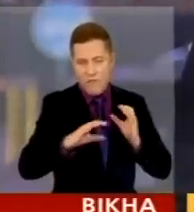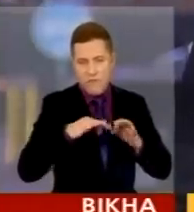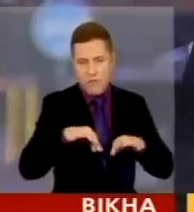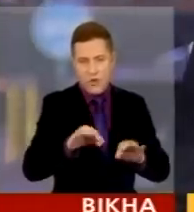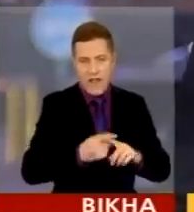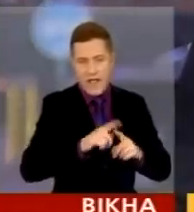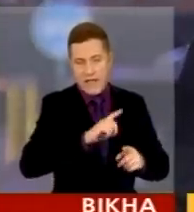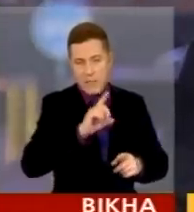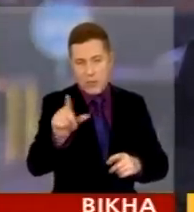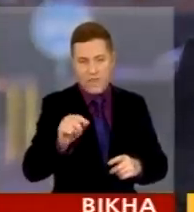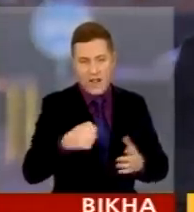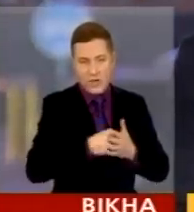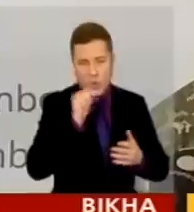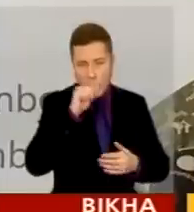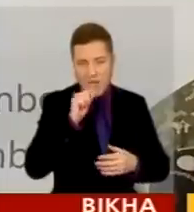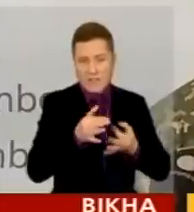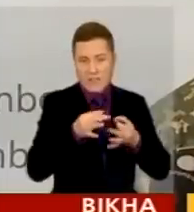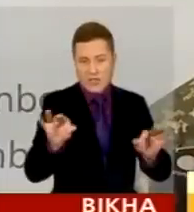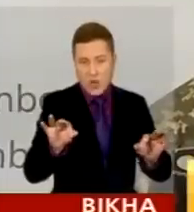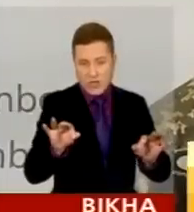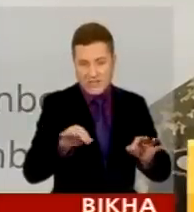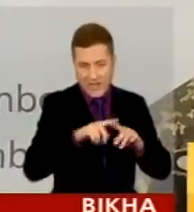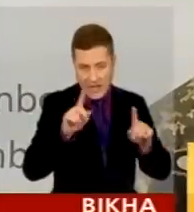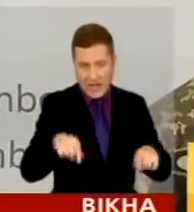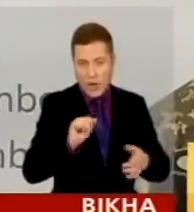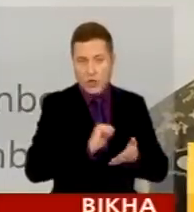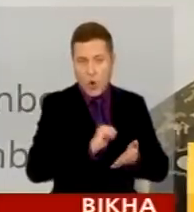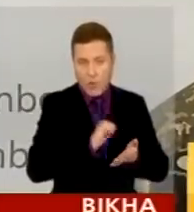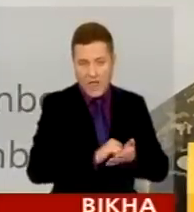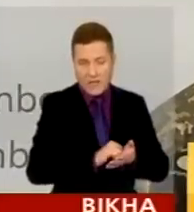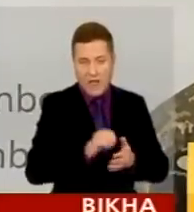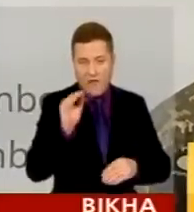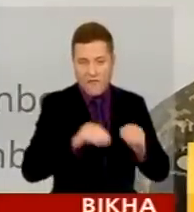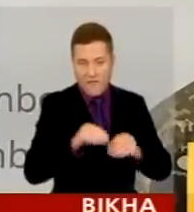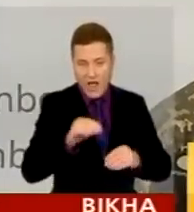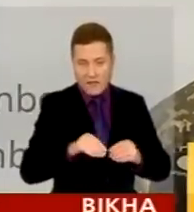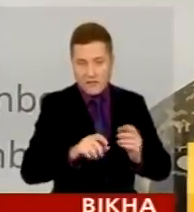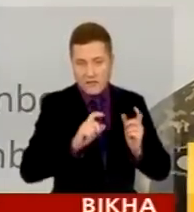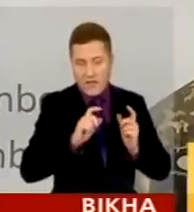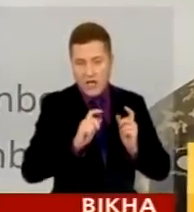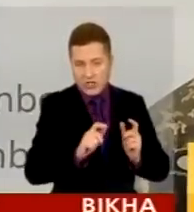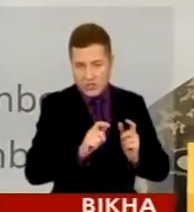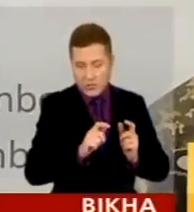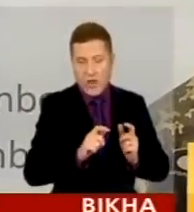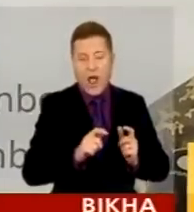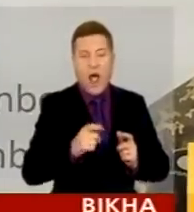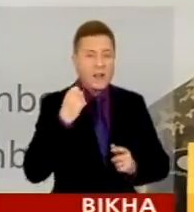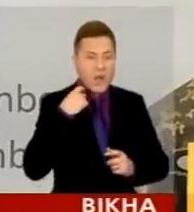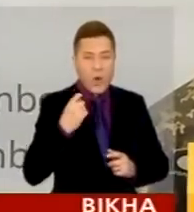будь-яких дозвільних документів. Основною частиною вантажу виявилися алкогольні напої на